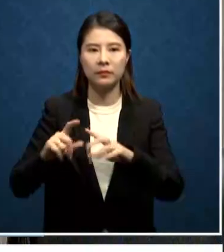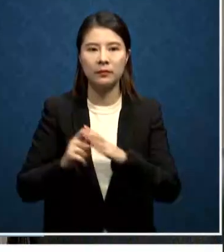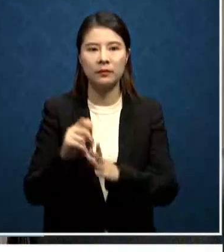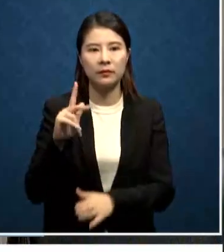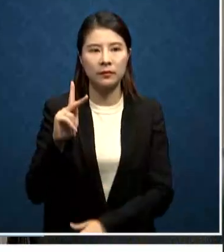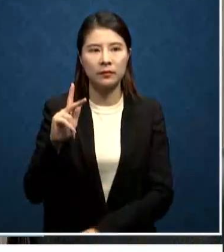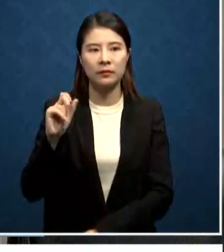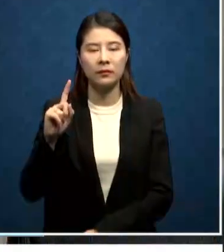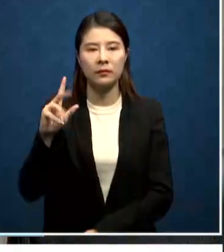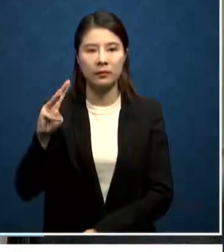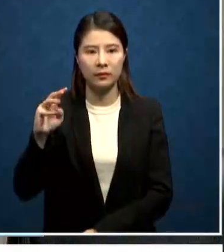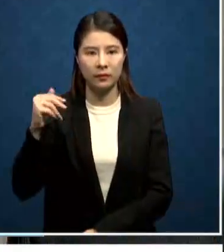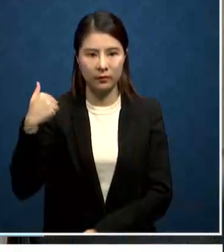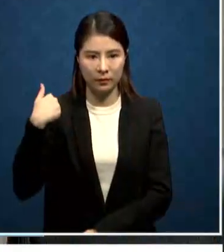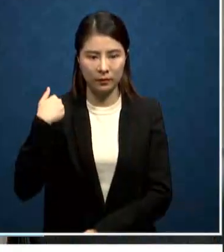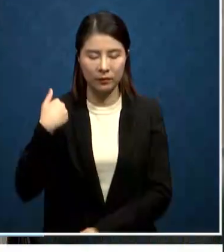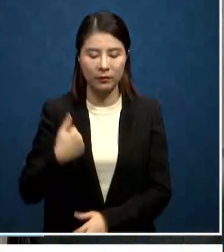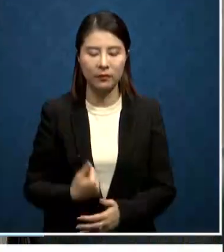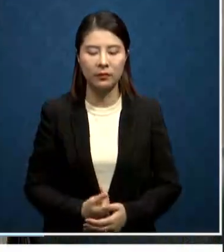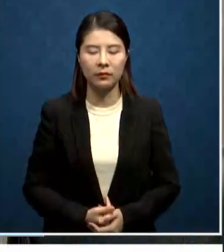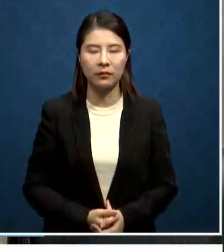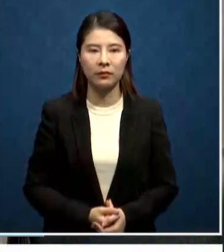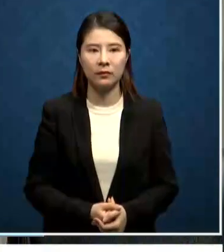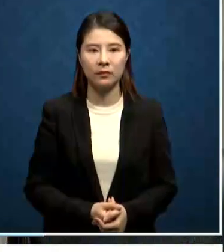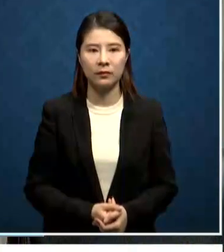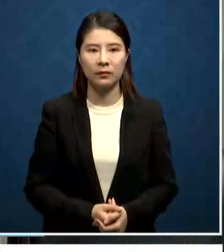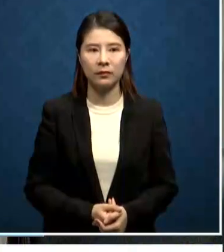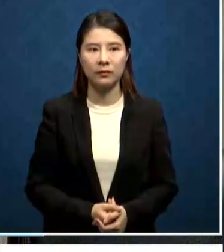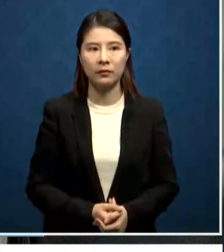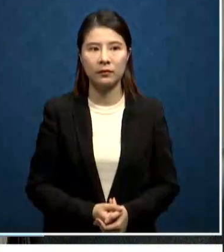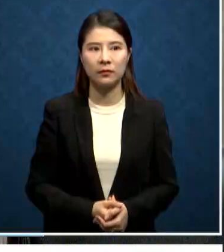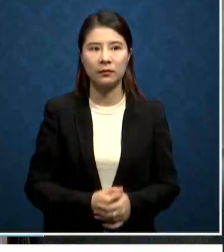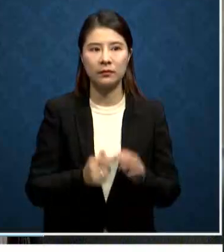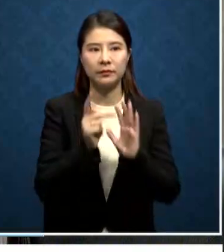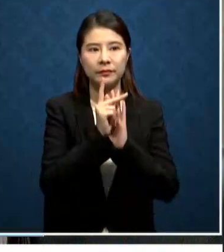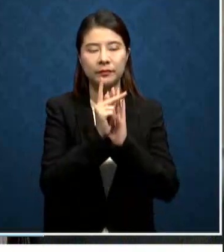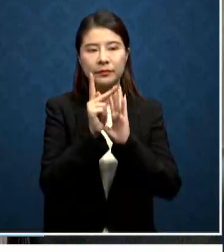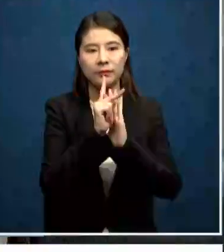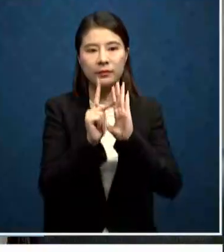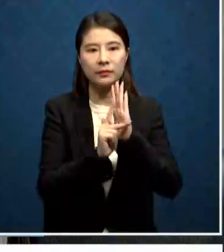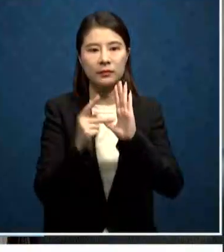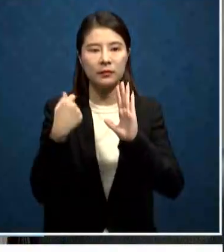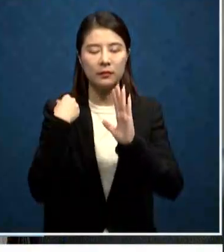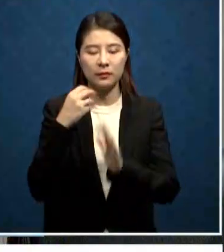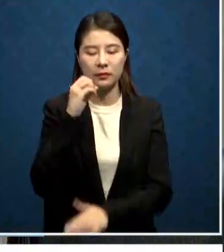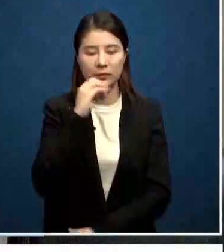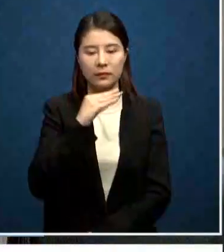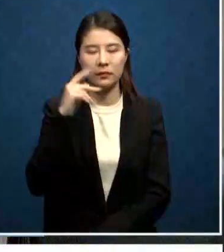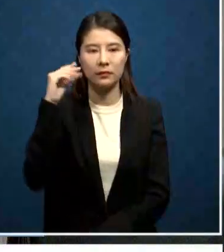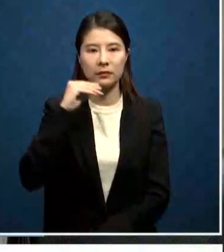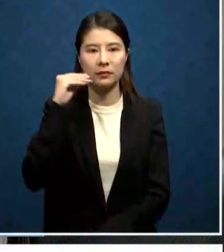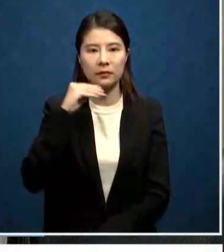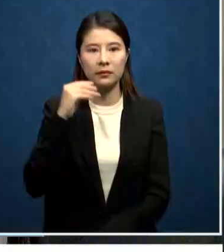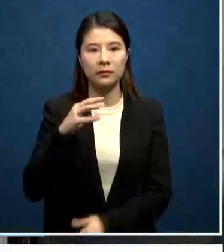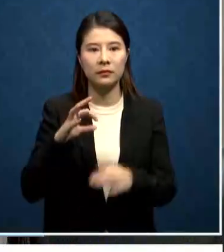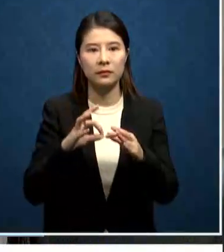ข้ามาเยอะๆนะครับแต่มีกฎหมายอีกเรื่องหนึ่งเนี่ยที่เราพูดกันเยอะๆเนี่ยไม่ทราบว่ากฎหมายอันนี้เนี่ยได้ค